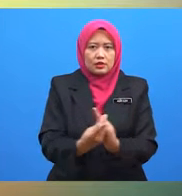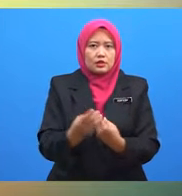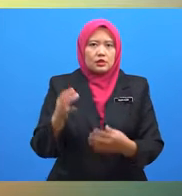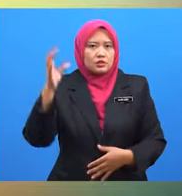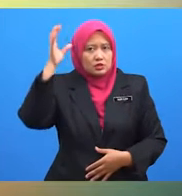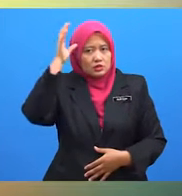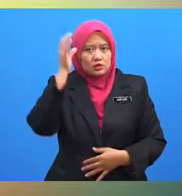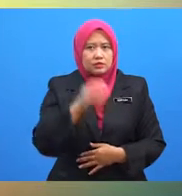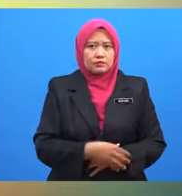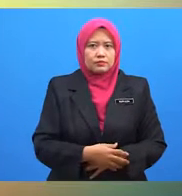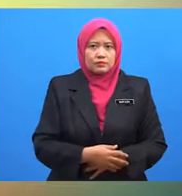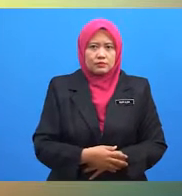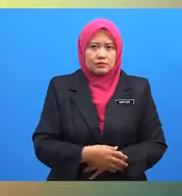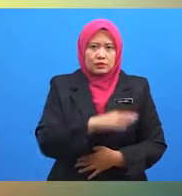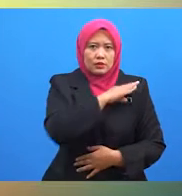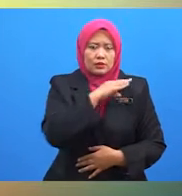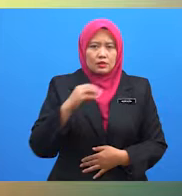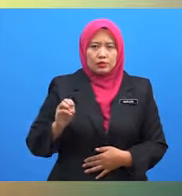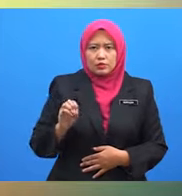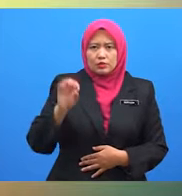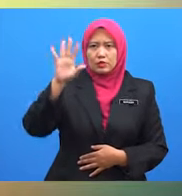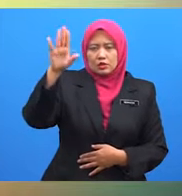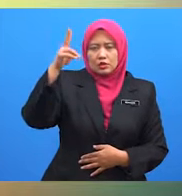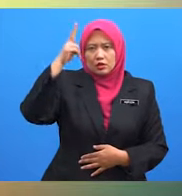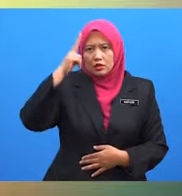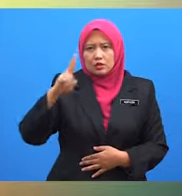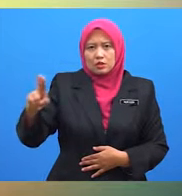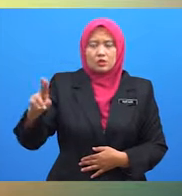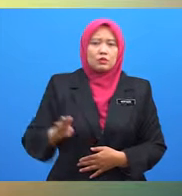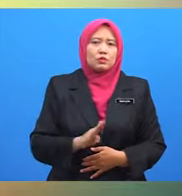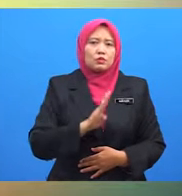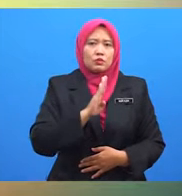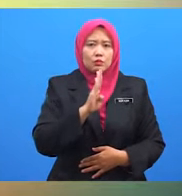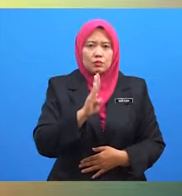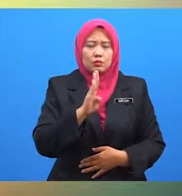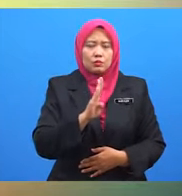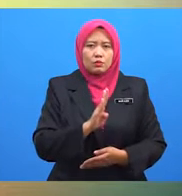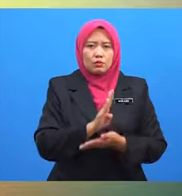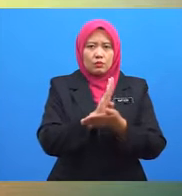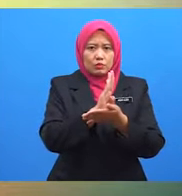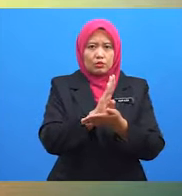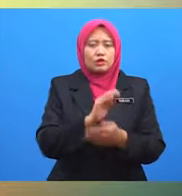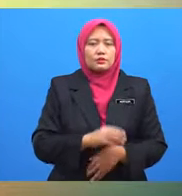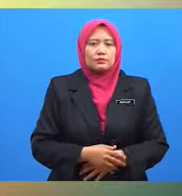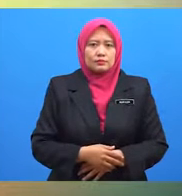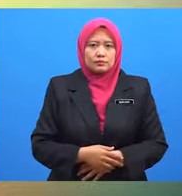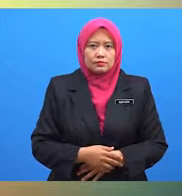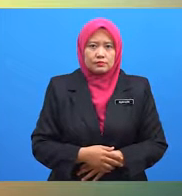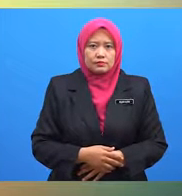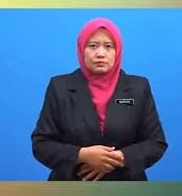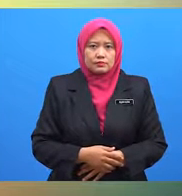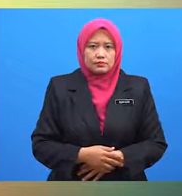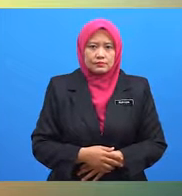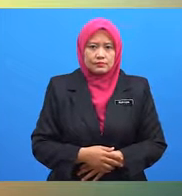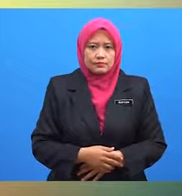Penemuan beberapa buah batu bersurat seperti di atas. Bahasa Melayu telah menjadi bahasa rasmi